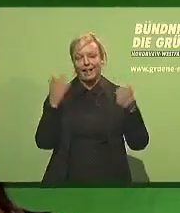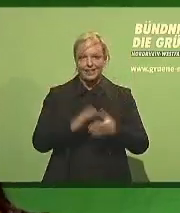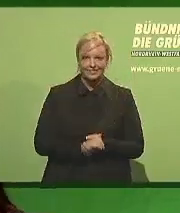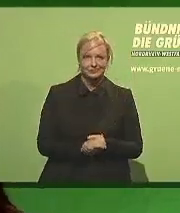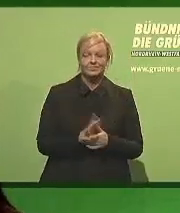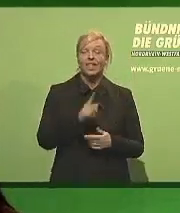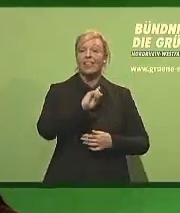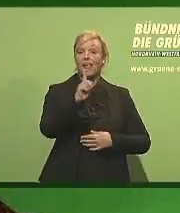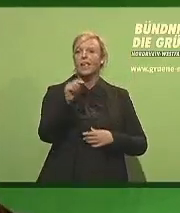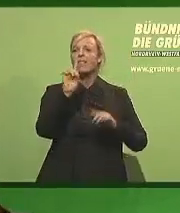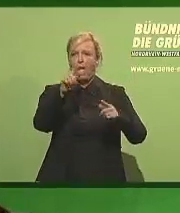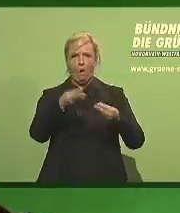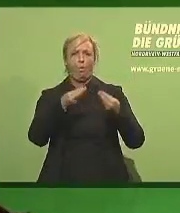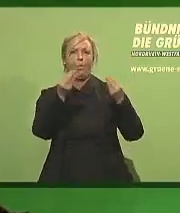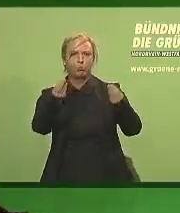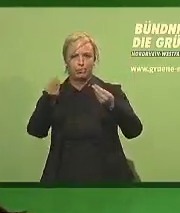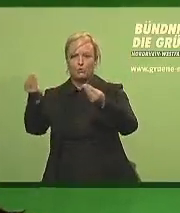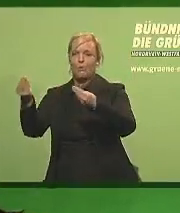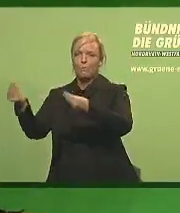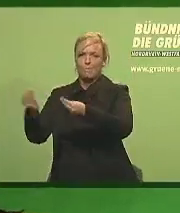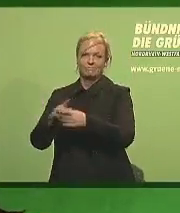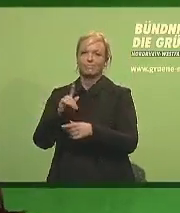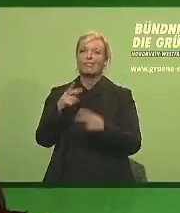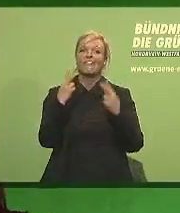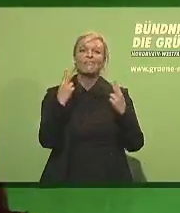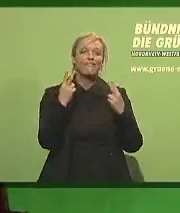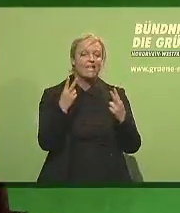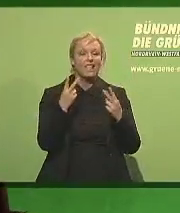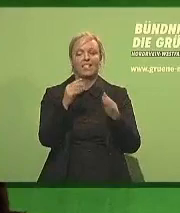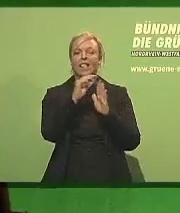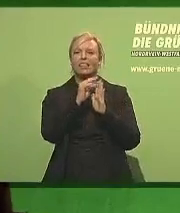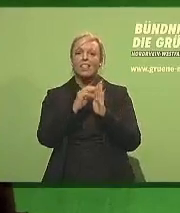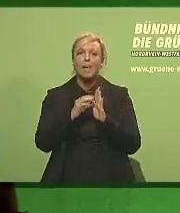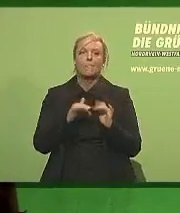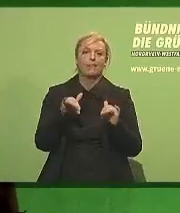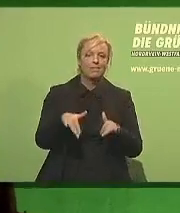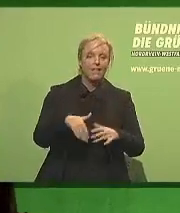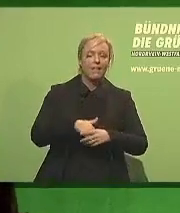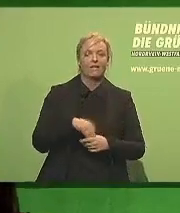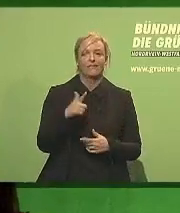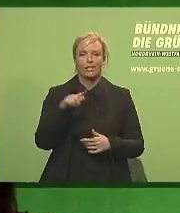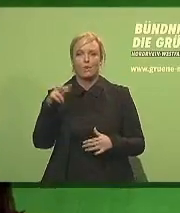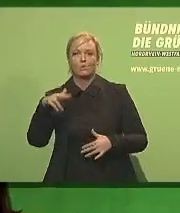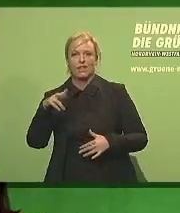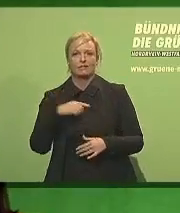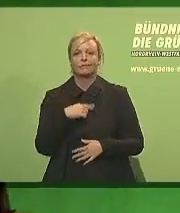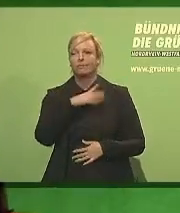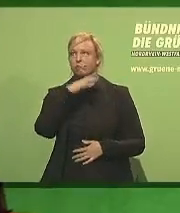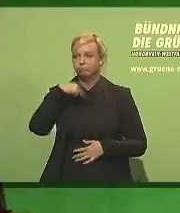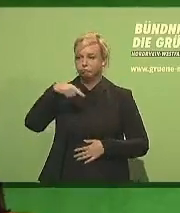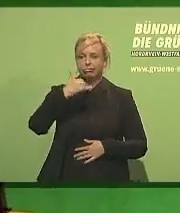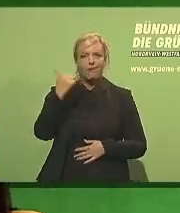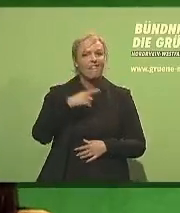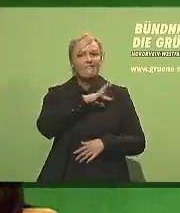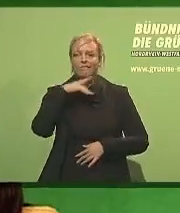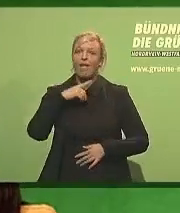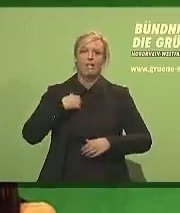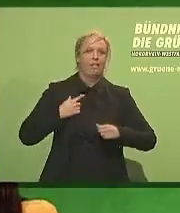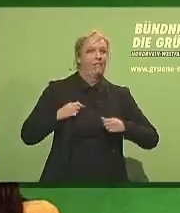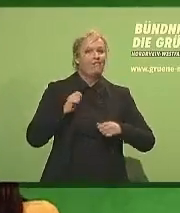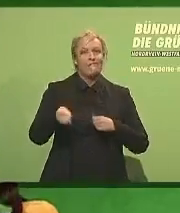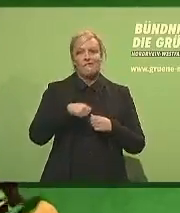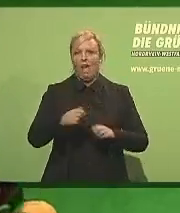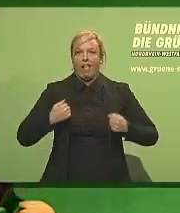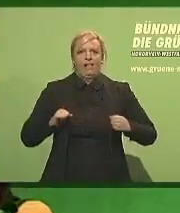Delegierten bekommt natürlich auch solche Kalender, weil da schon ganz viel Wichtiges für 2013 drinsteht. Und wir haben so viel Wahlkampf gemacht in diesem Jahr und sind noch so im